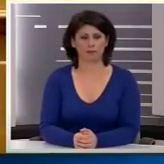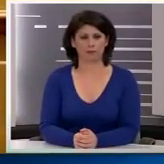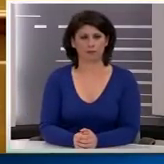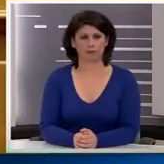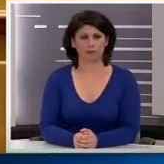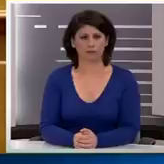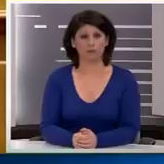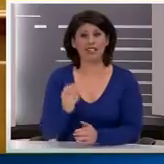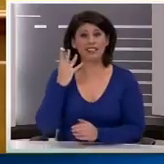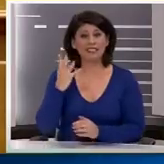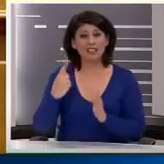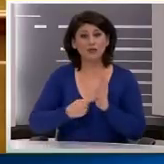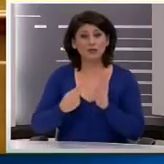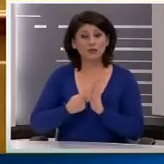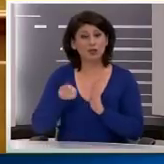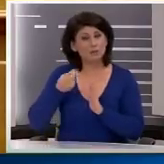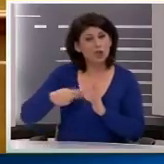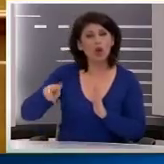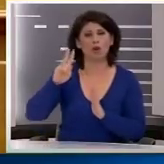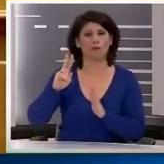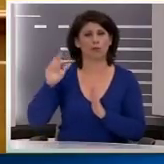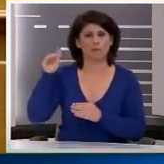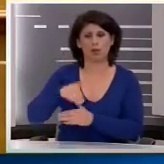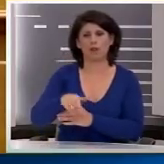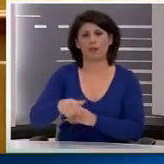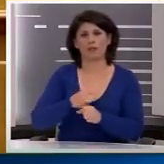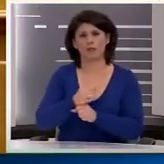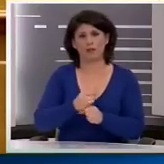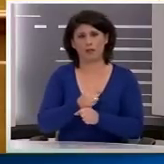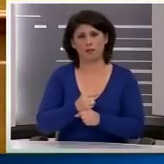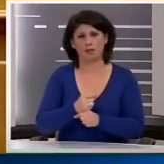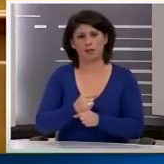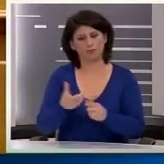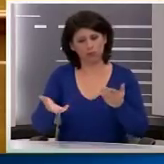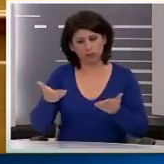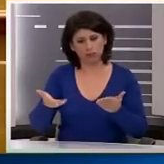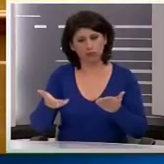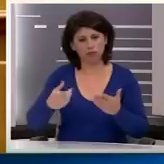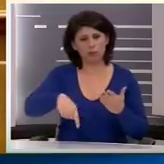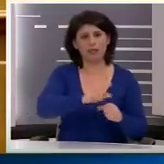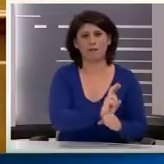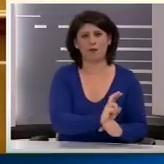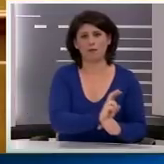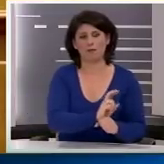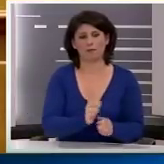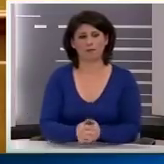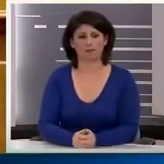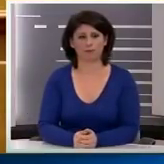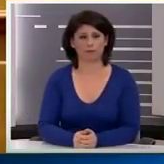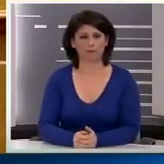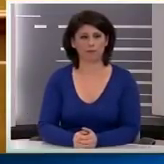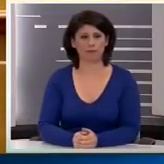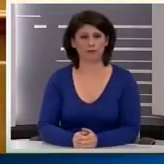Τέσσερις φορές περίπου παραπάνω δηλαδή μειώθηκαν αυτά τα συγκεκριμένα φάρμακα σε σχέση με τα υπόλοιπα γενώσιμα. Και πολύ